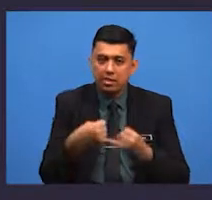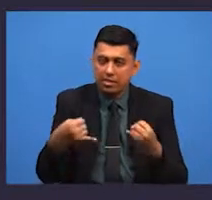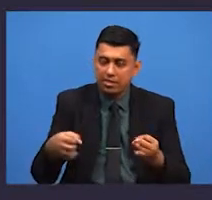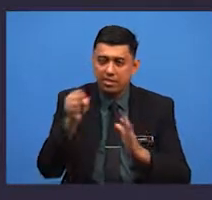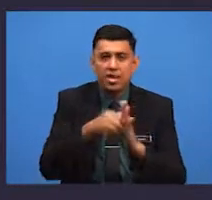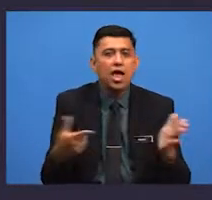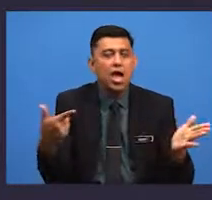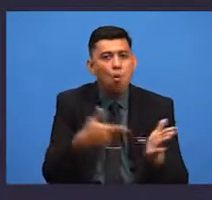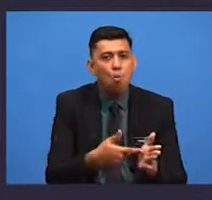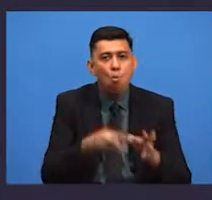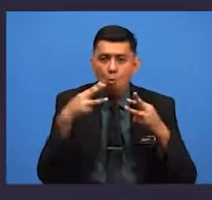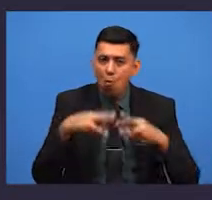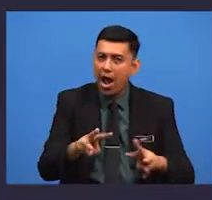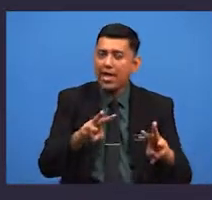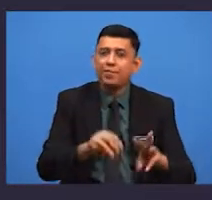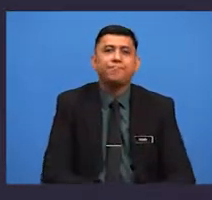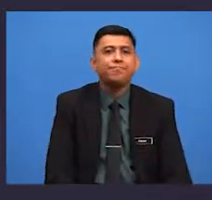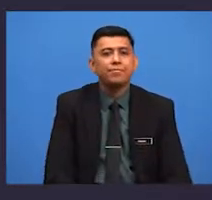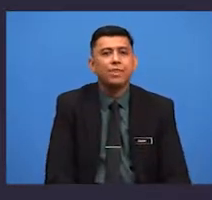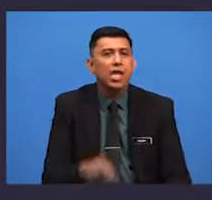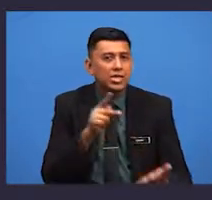adalah jenis selagi while.